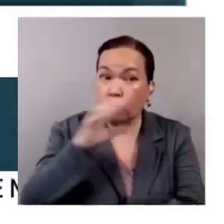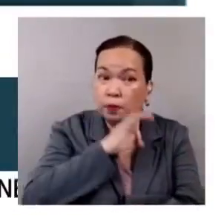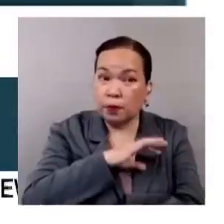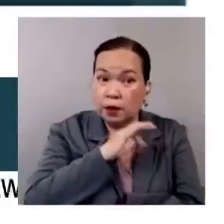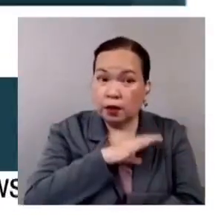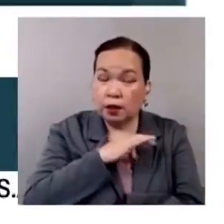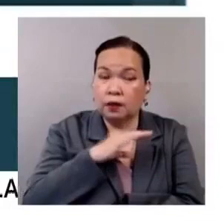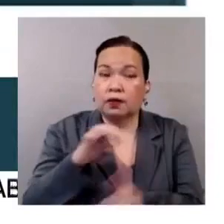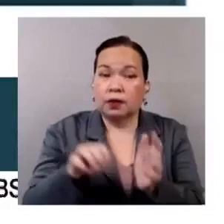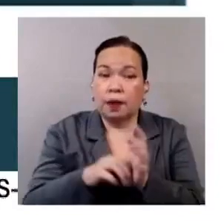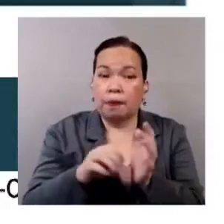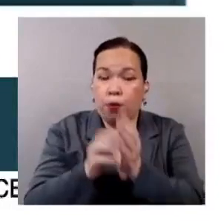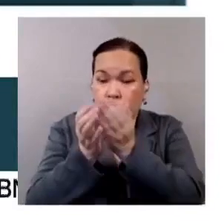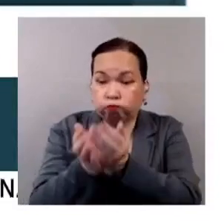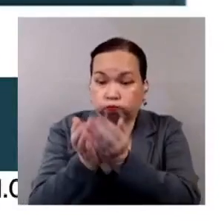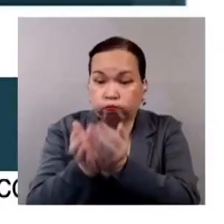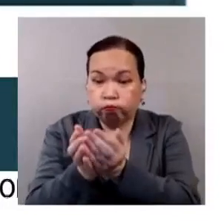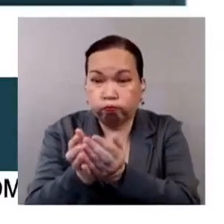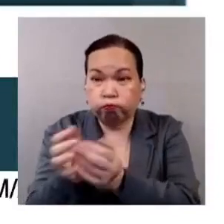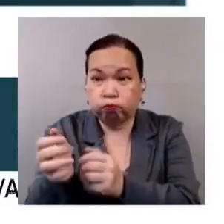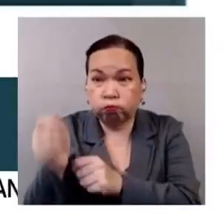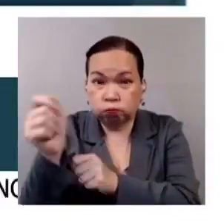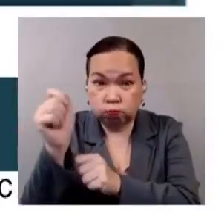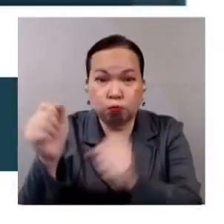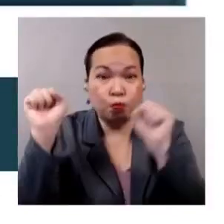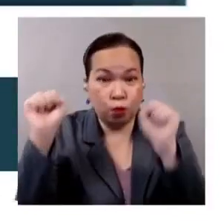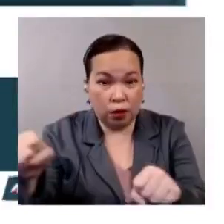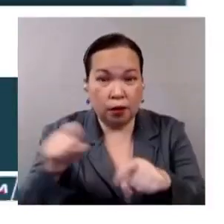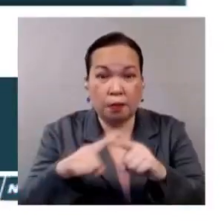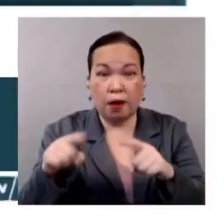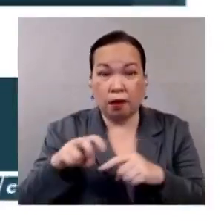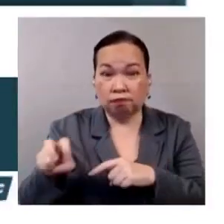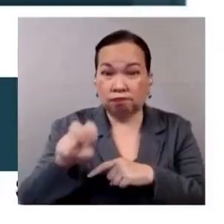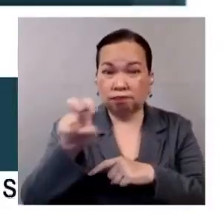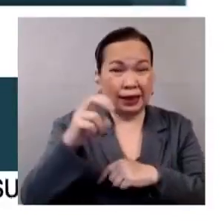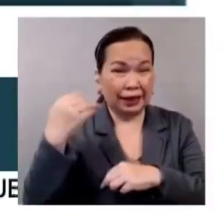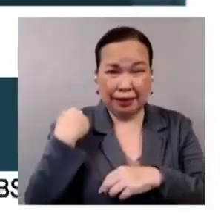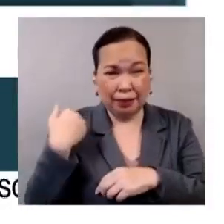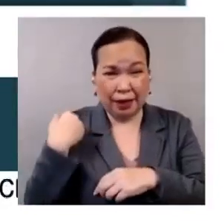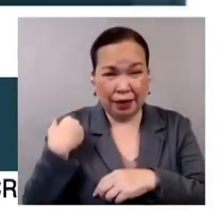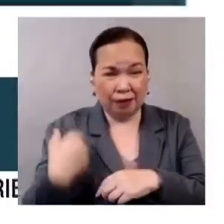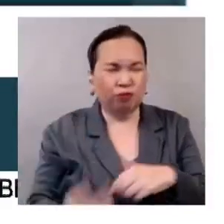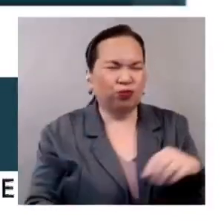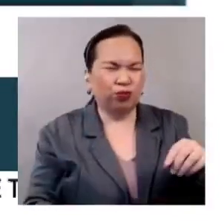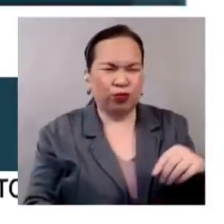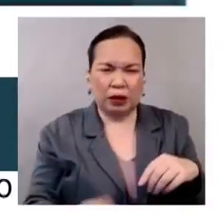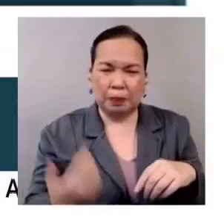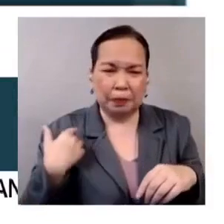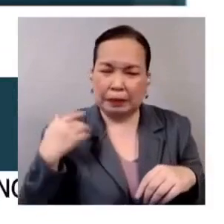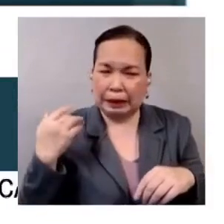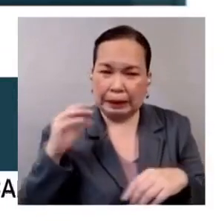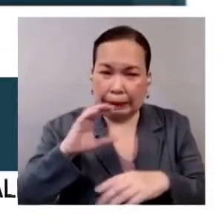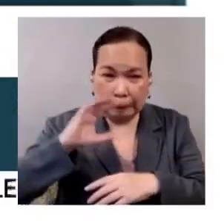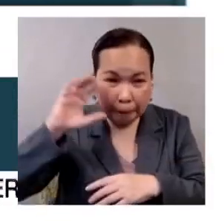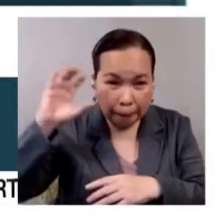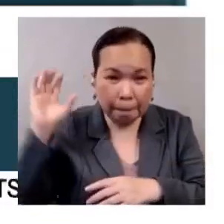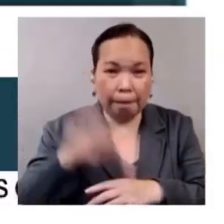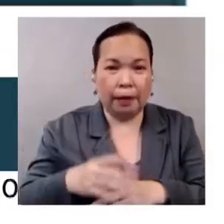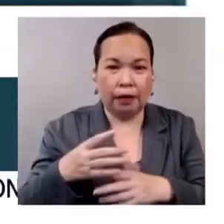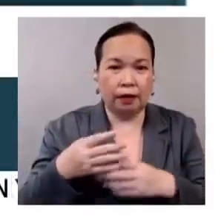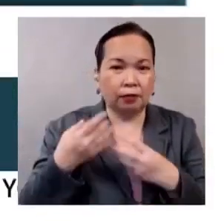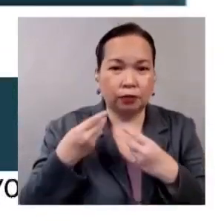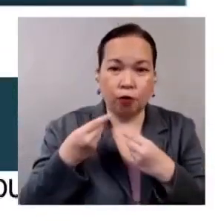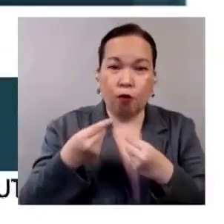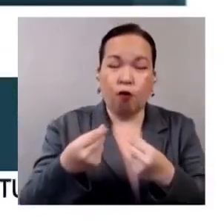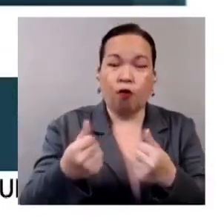tourism halimbawa, or businesses dependent on tourism, hindi pa natin masasabing full recovery itong situation sa